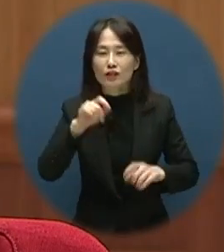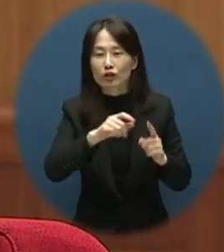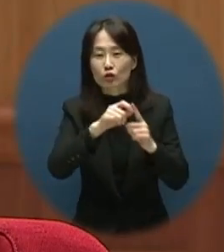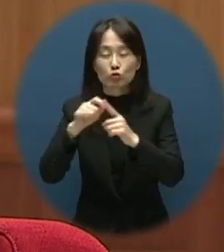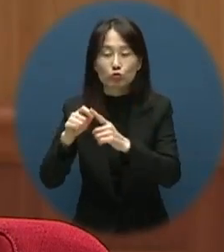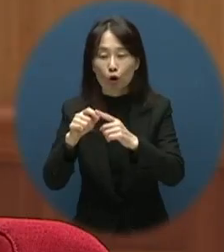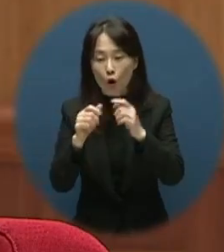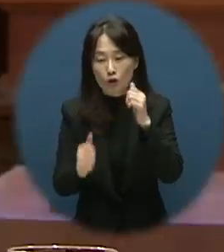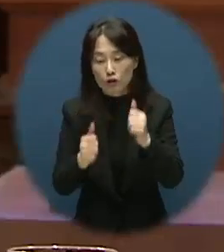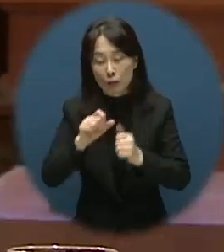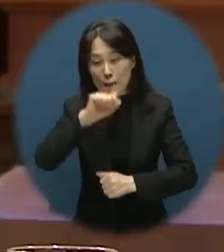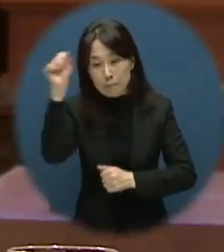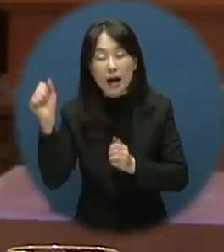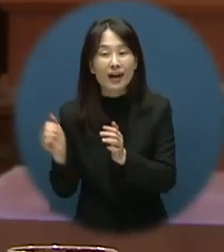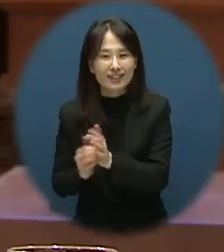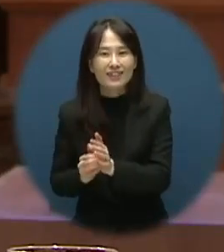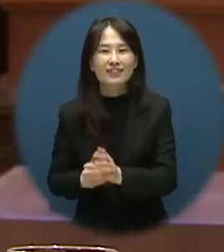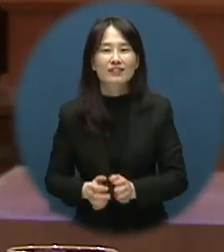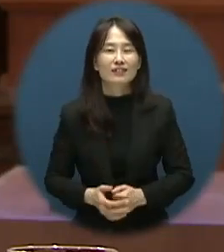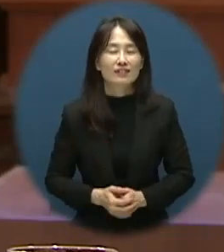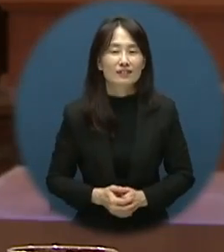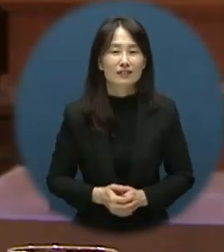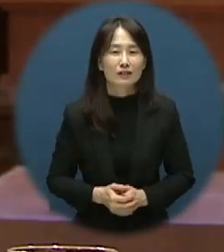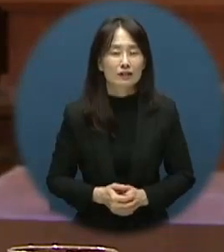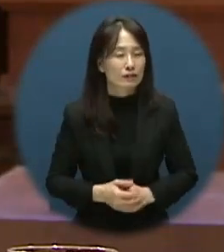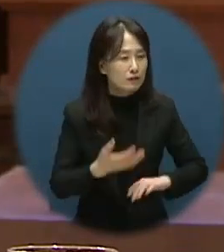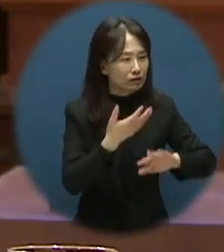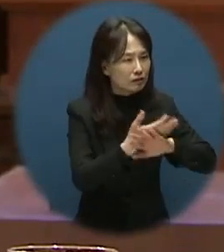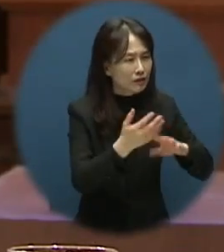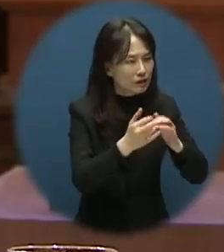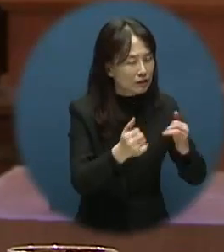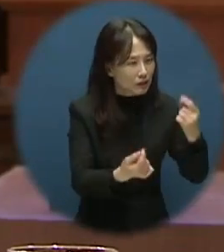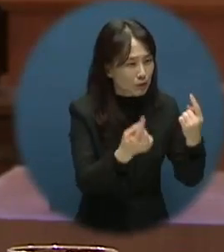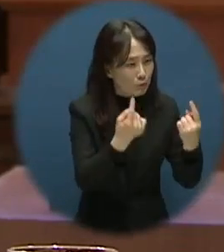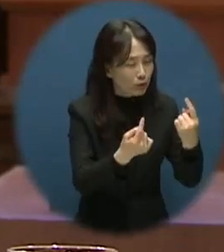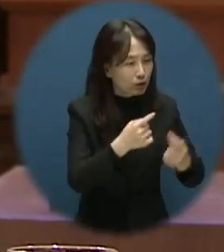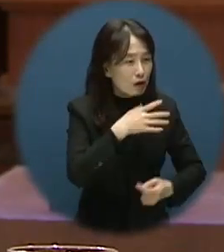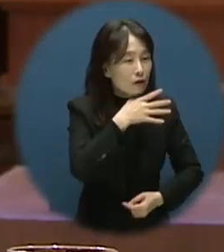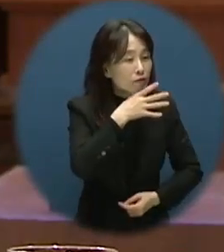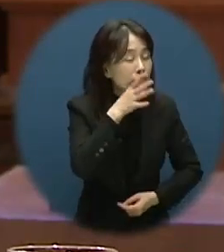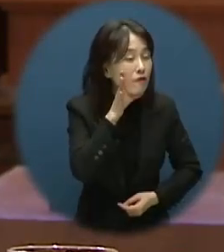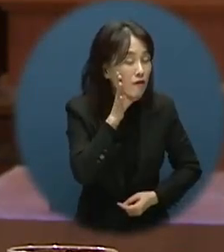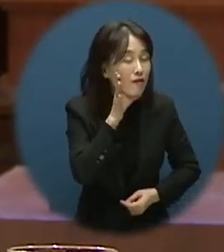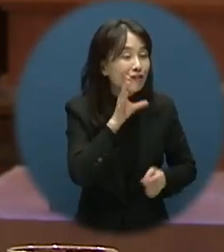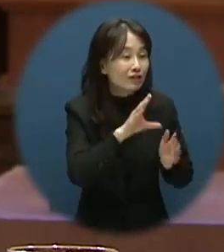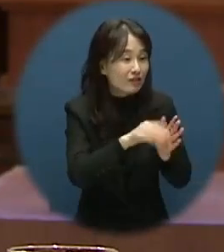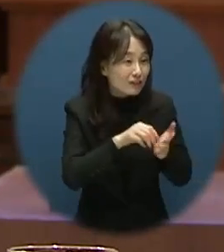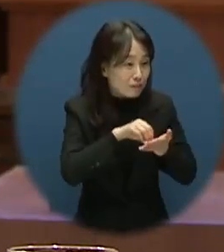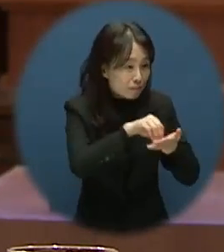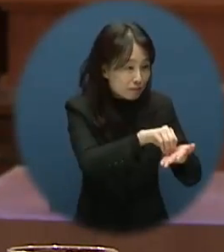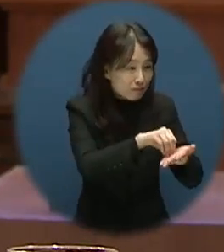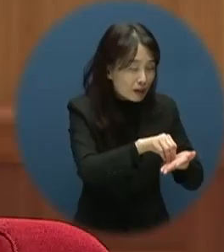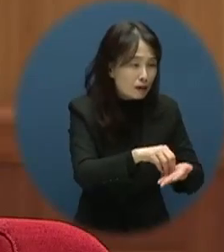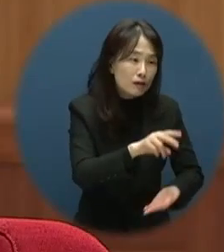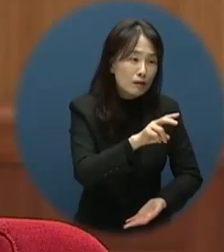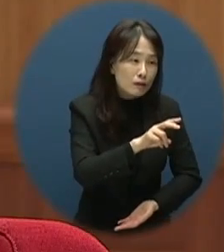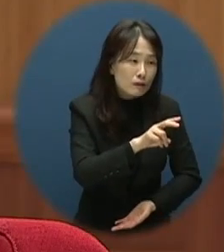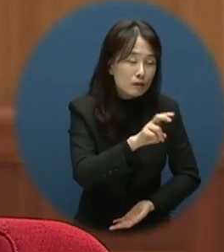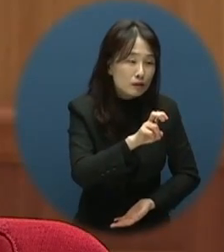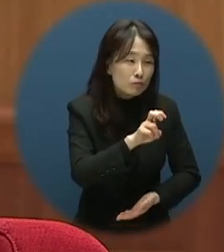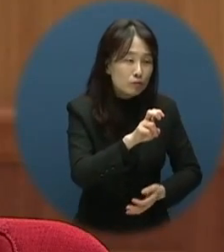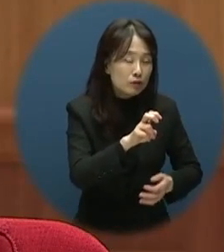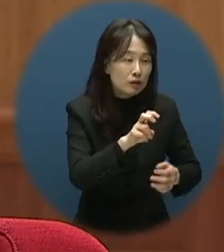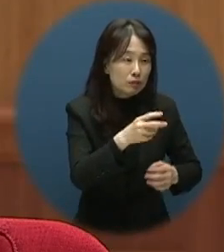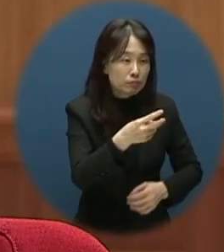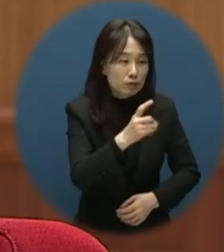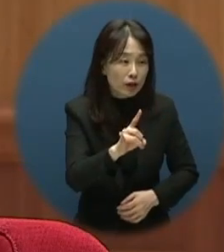합격했죠. 그 이제 남들보다는 좀 나이가 들은 상태인데 그때가 그러니까 그때 뭐 한 20대